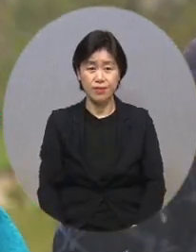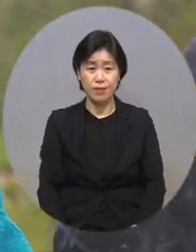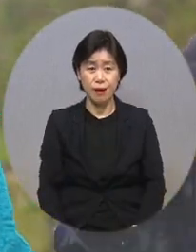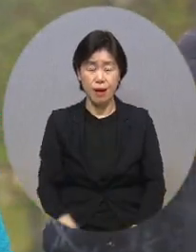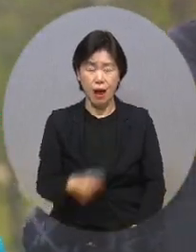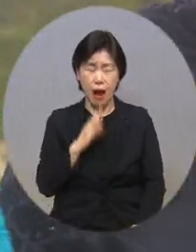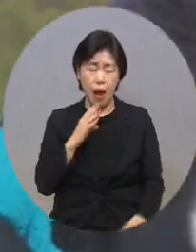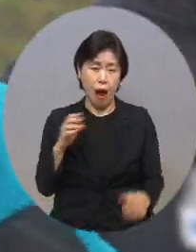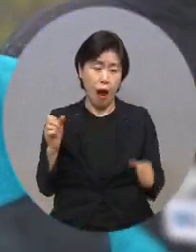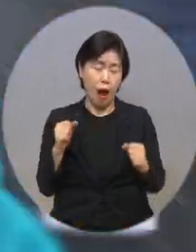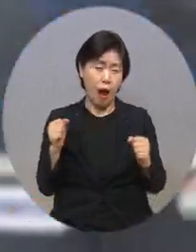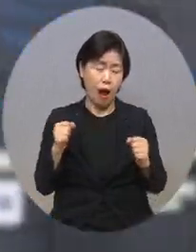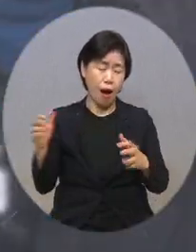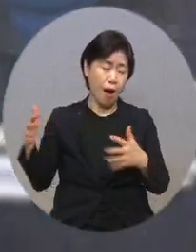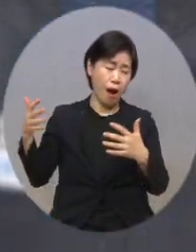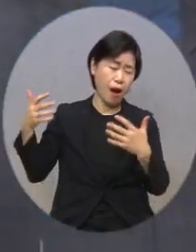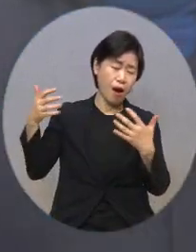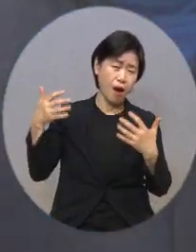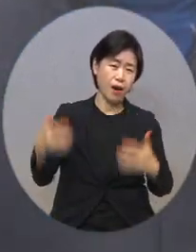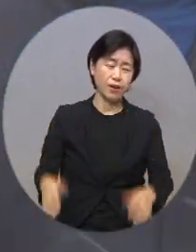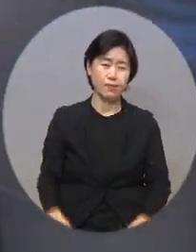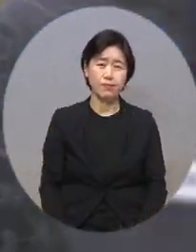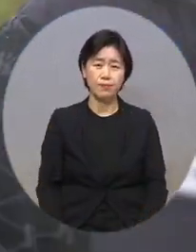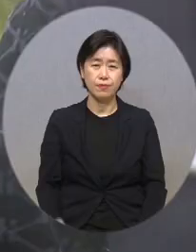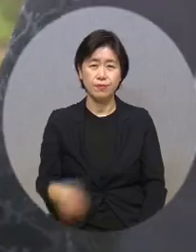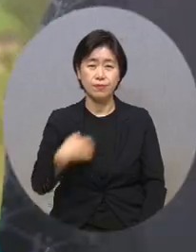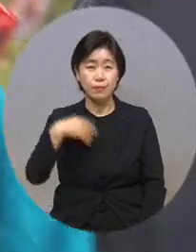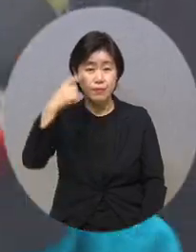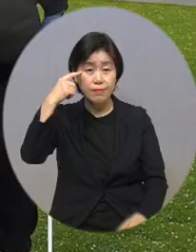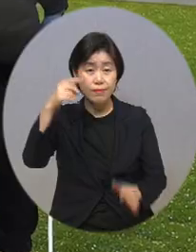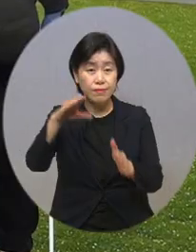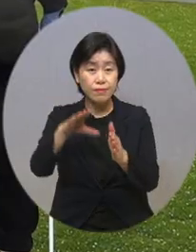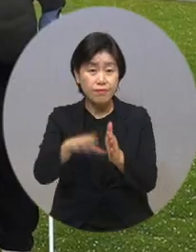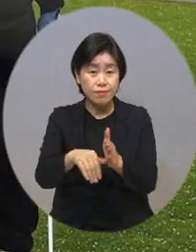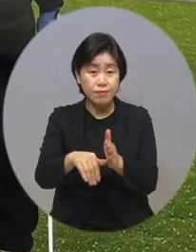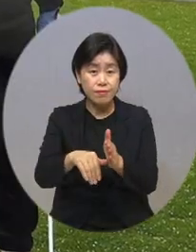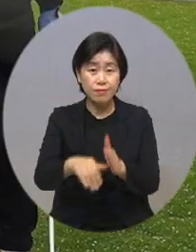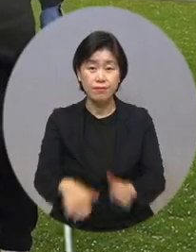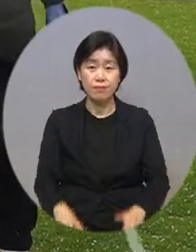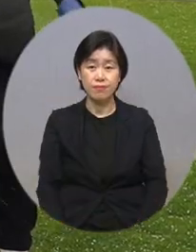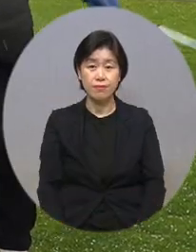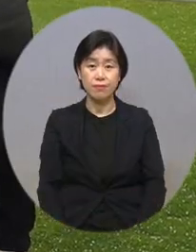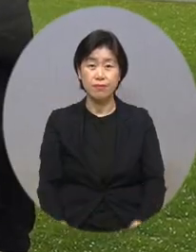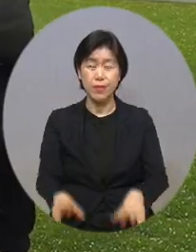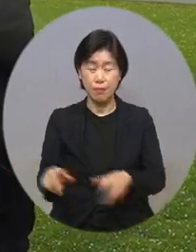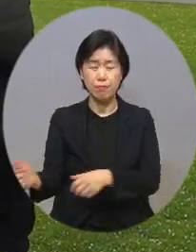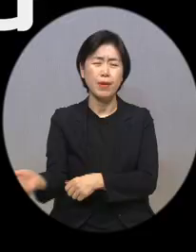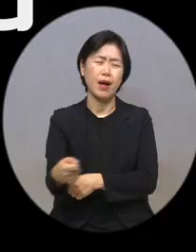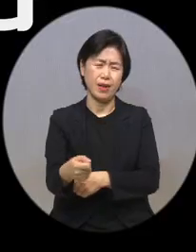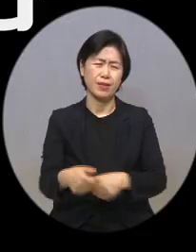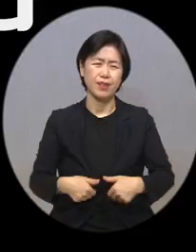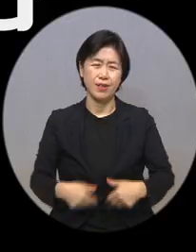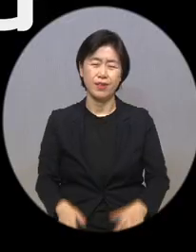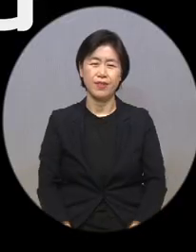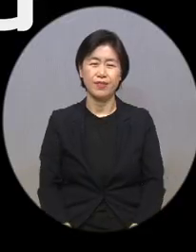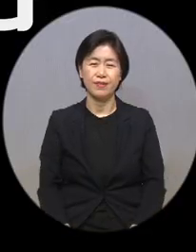어우, 그래요. 네, 네. 제가 생각할 때는 이 빨리 쳐야 될 것 같아요. 네, 면에 바람.